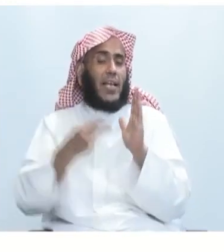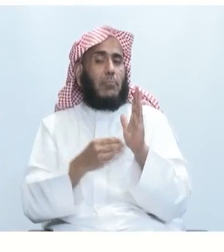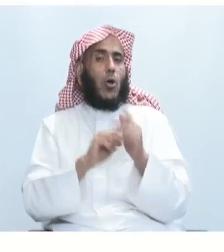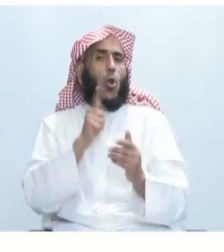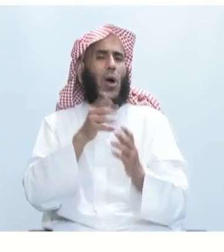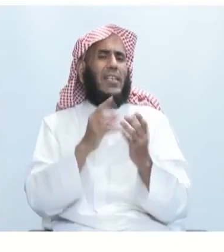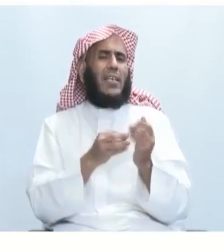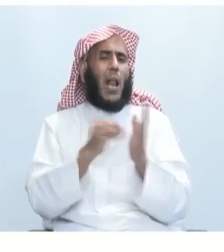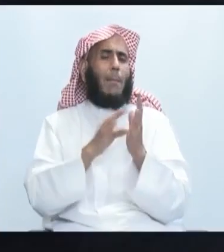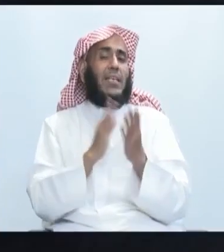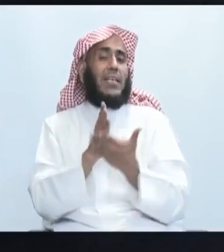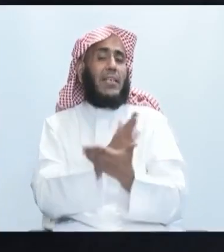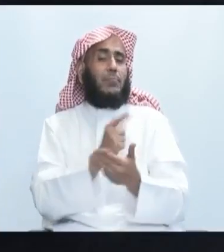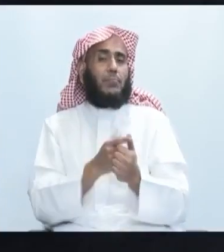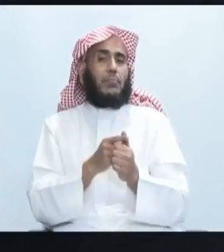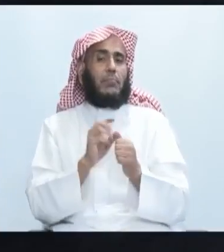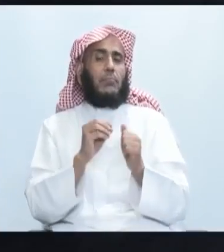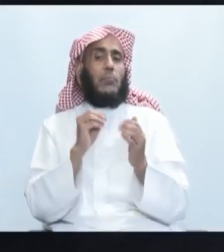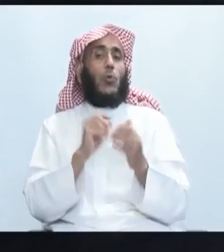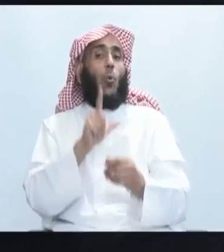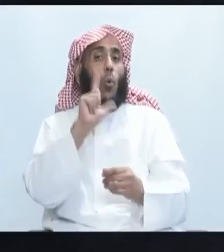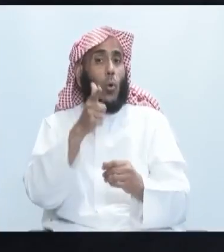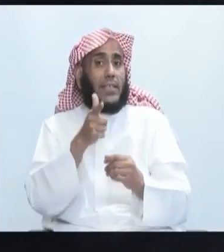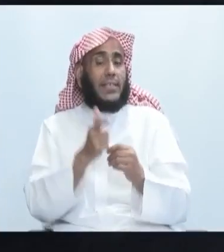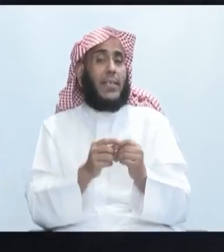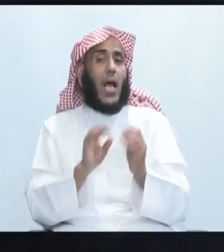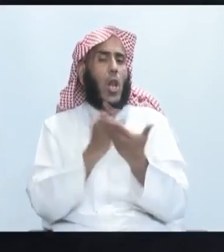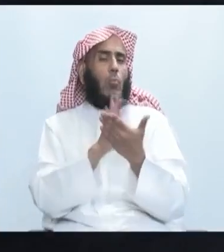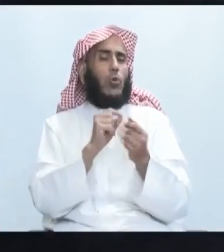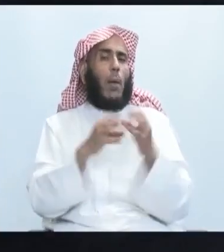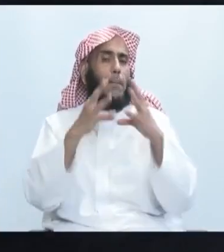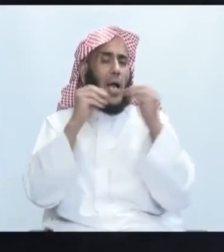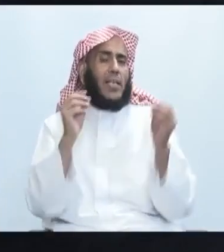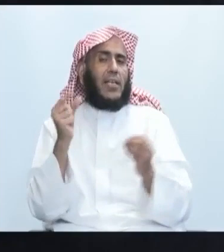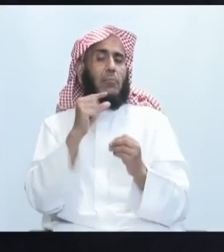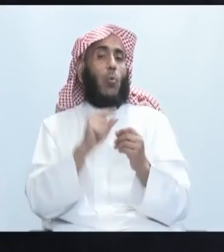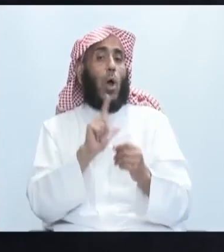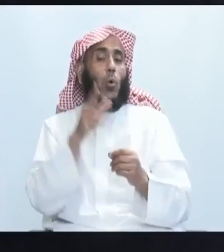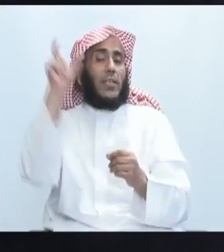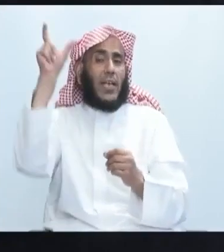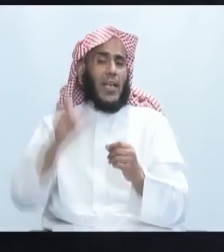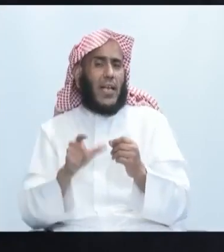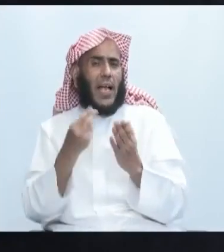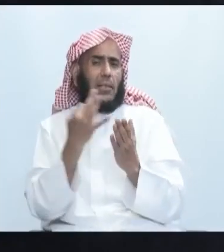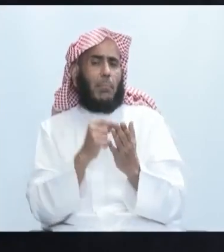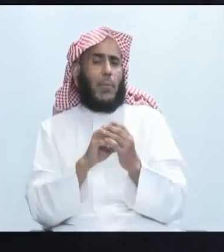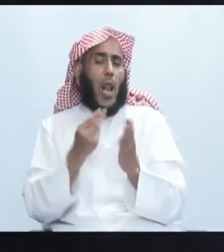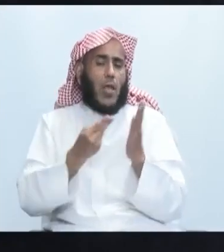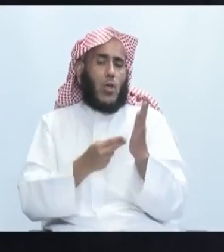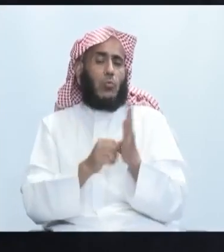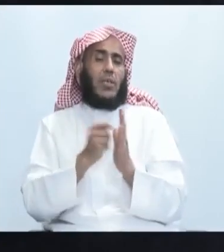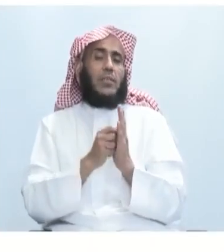لغه المجال متحدث فيه واللغه المعجميه معاني الكلمات ولغه الكاتب ال